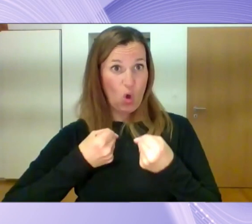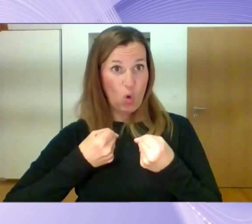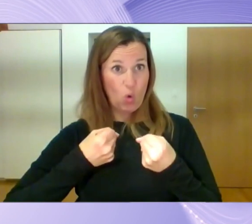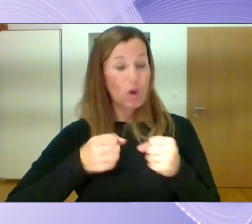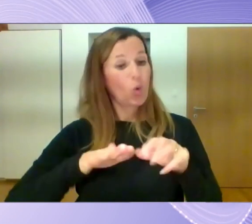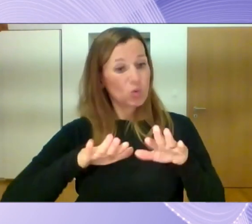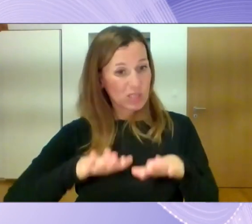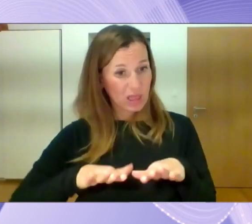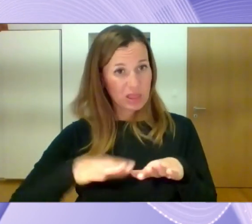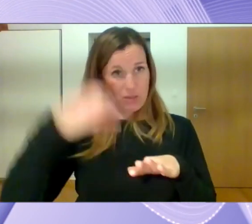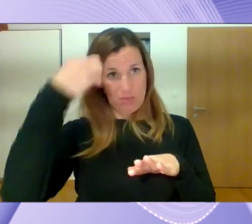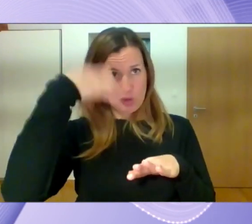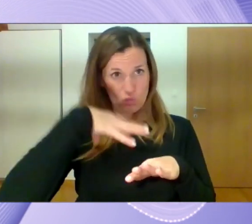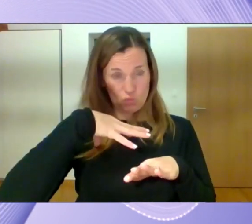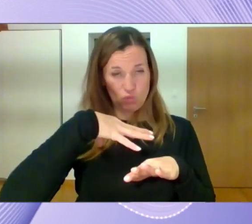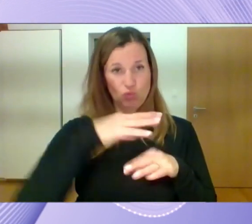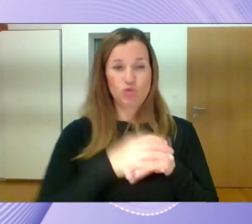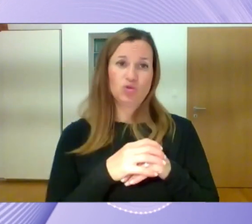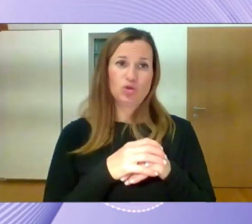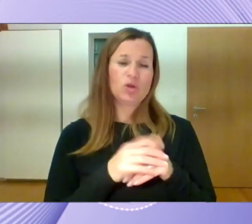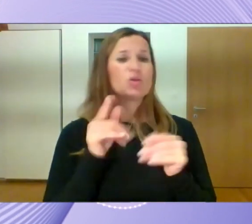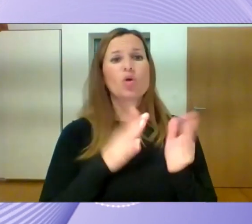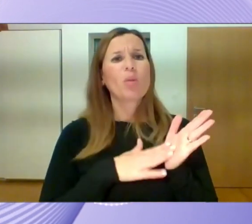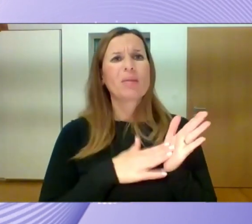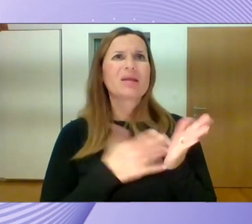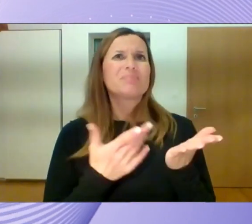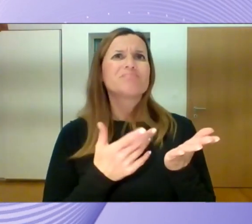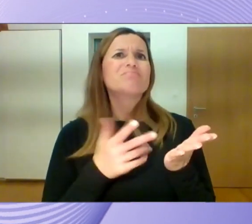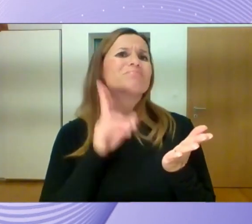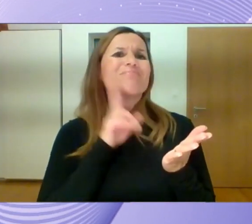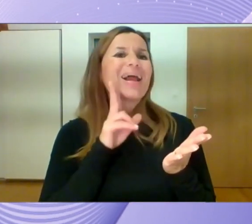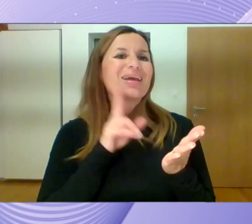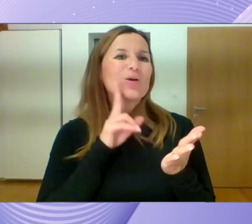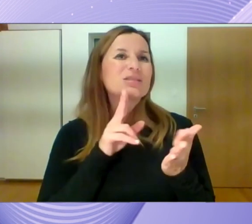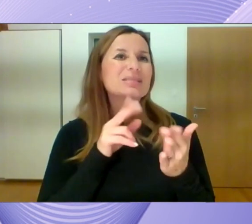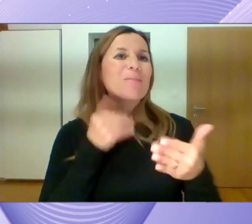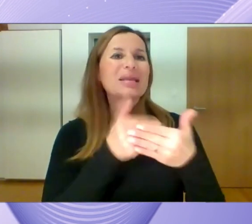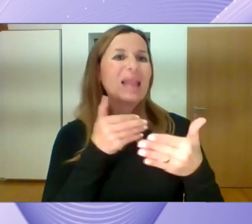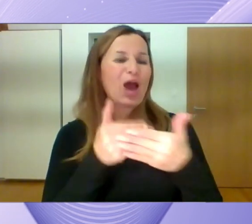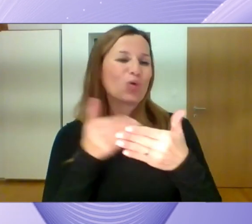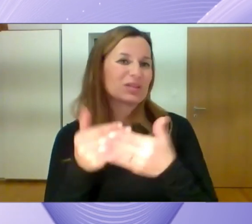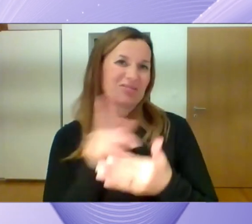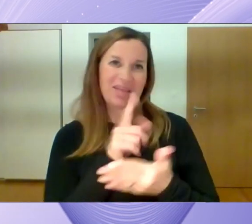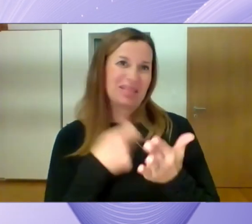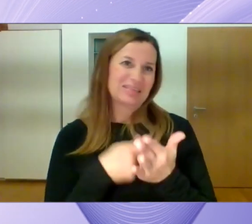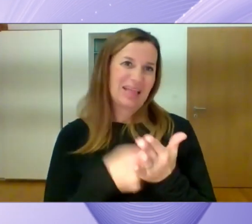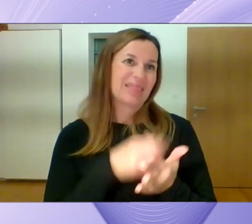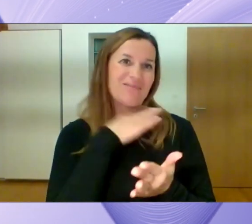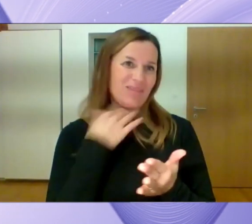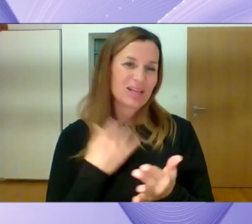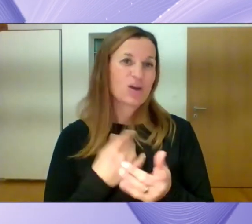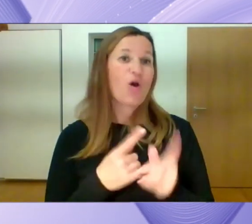stušira, tako da sedi. Se pravi, take manjše prilagoditve, ki pa ne stanejo veliko, ampak